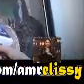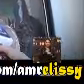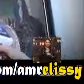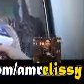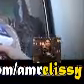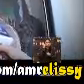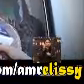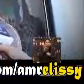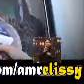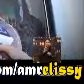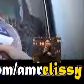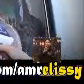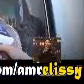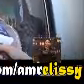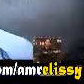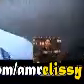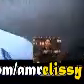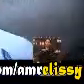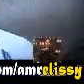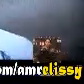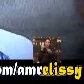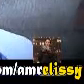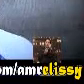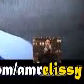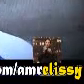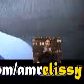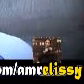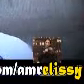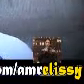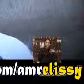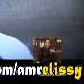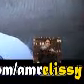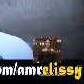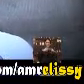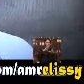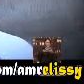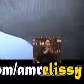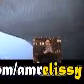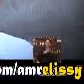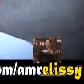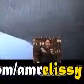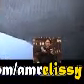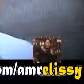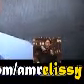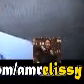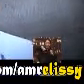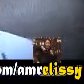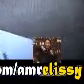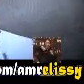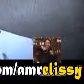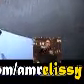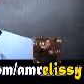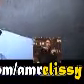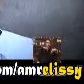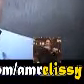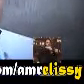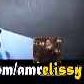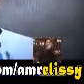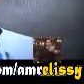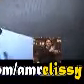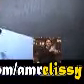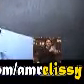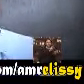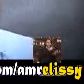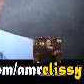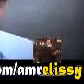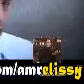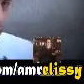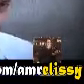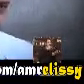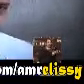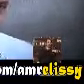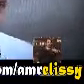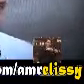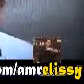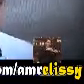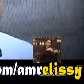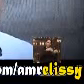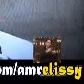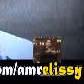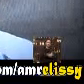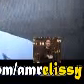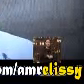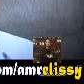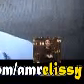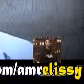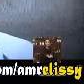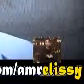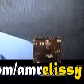عارفين نطلع نشتغل، وسمحنا واقفين. البنزين مش موجود نهائي. التامين ذات نفسه ما بيبقى في السوق السوداء، يعني بيدوا لزباينهم